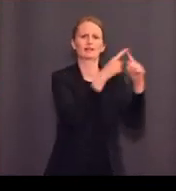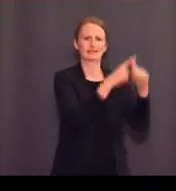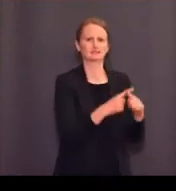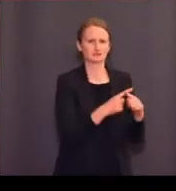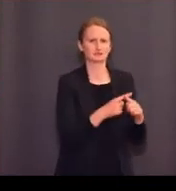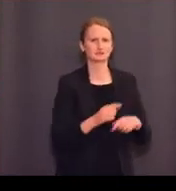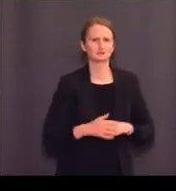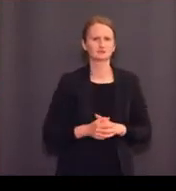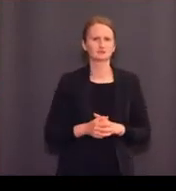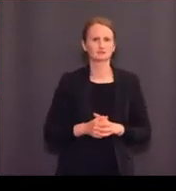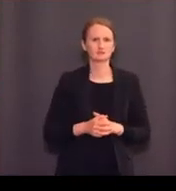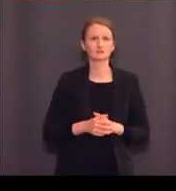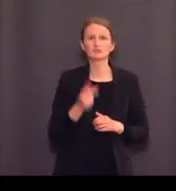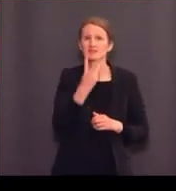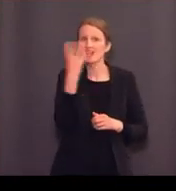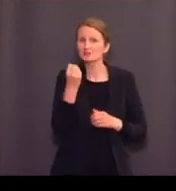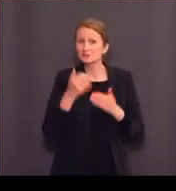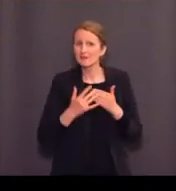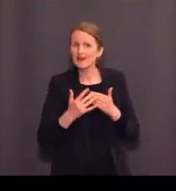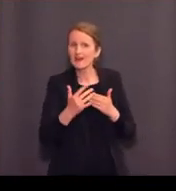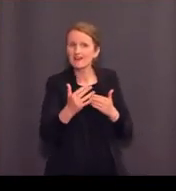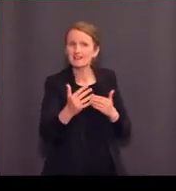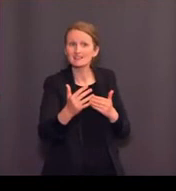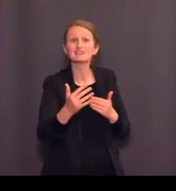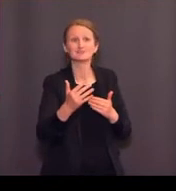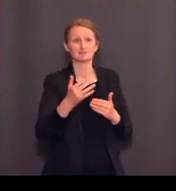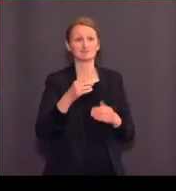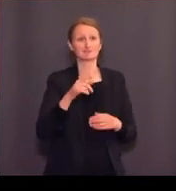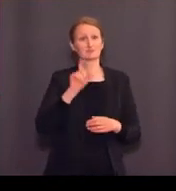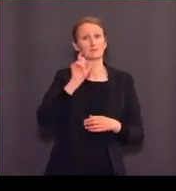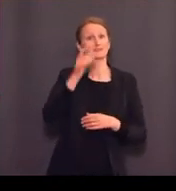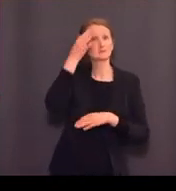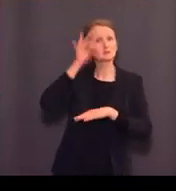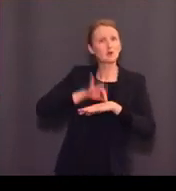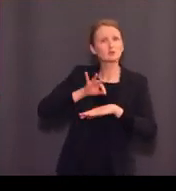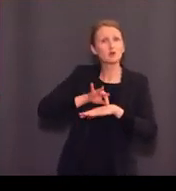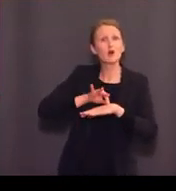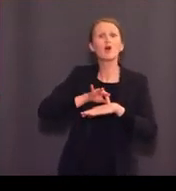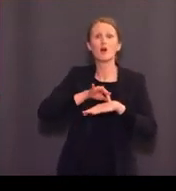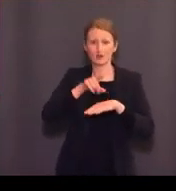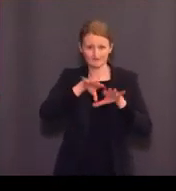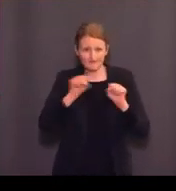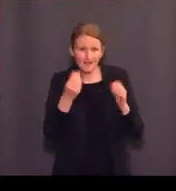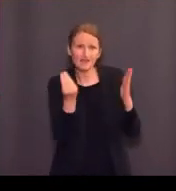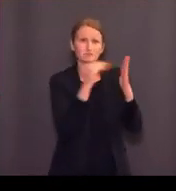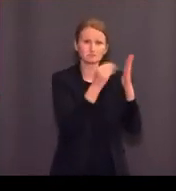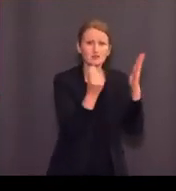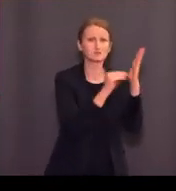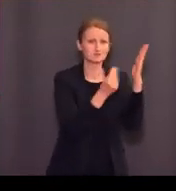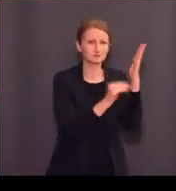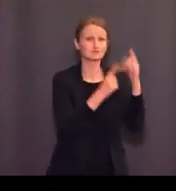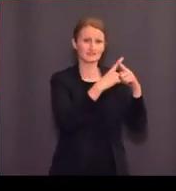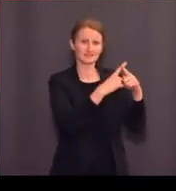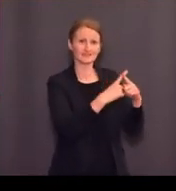semaines, votre médecin généraliste complétera la liste en y ajoutant progressivement